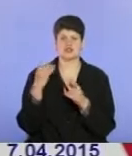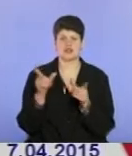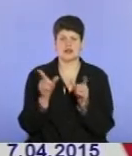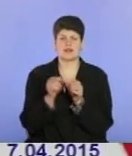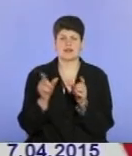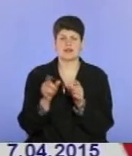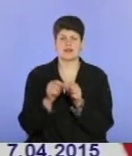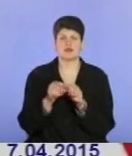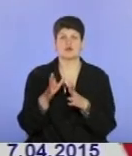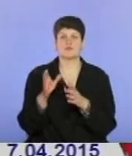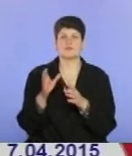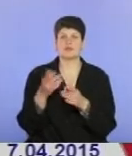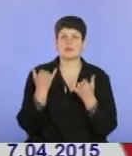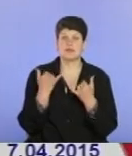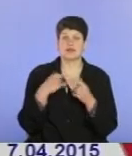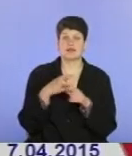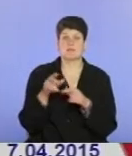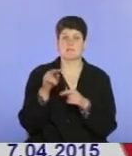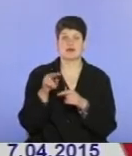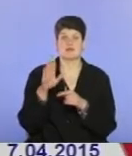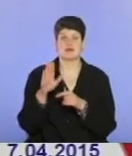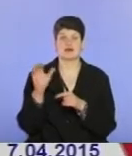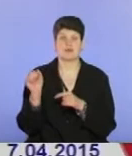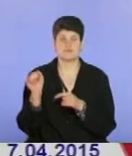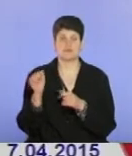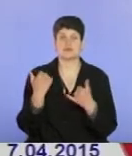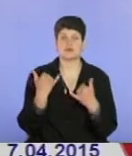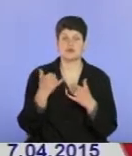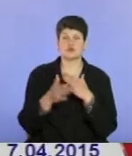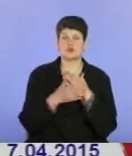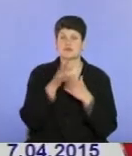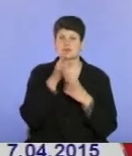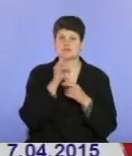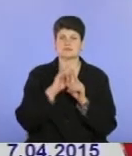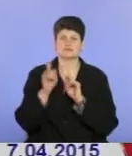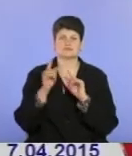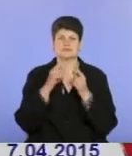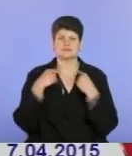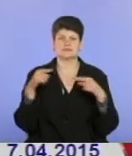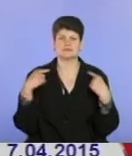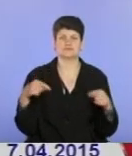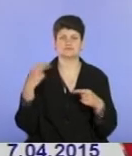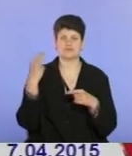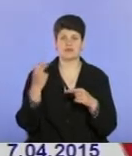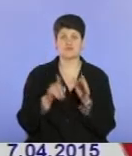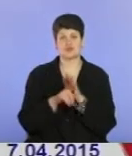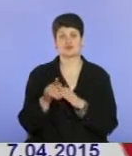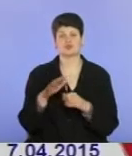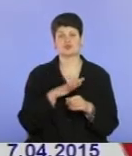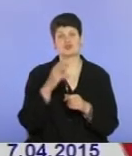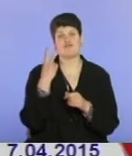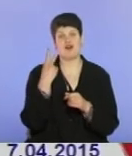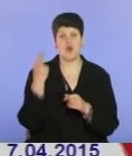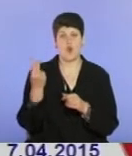суміші борошна та води тепер клеїм ПВА останнім часом урізноманітних кольорову гаму спершу роботи мали максимум Два